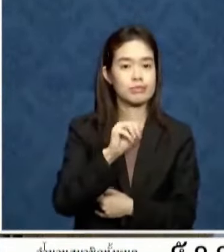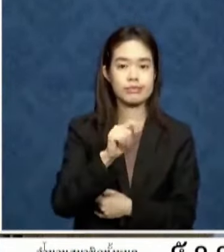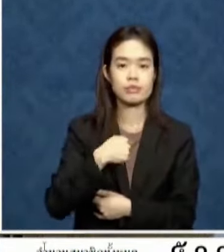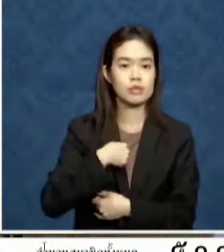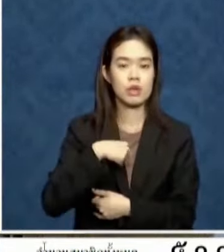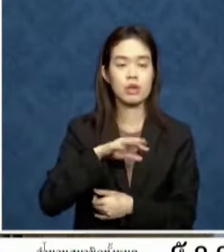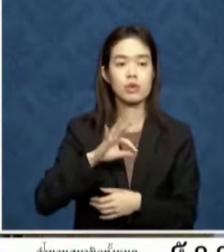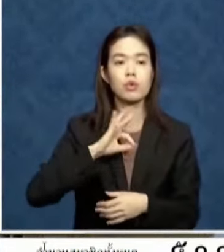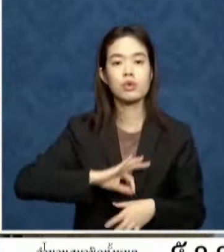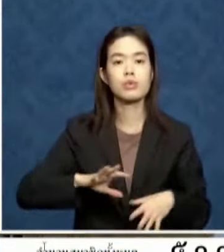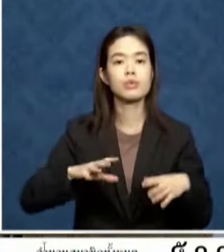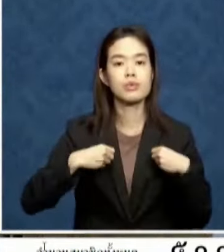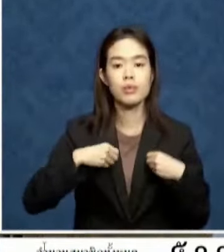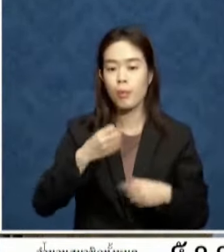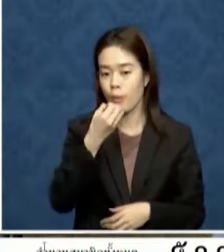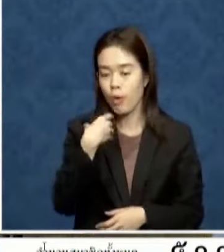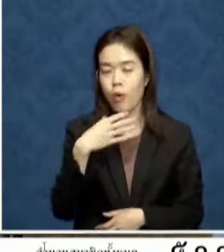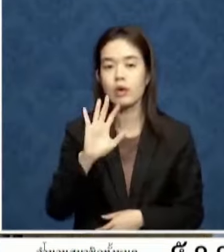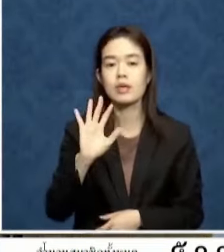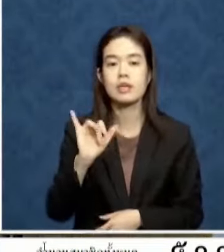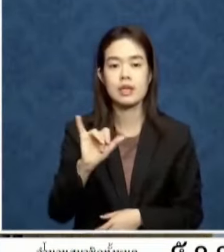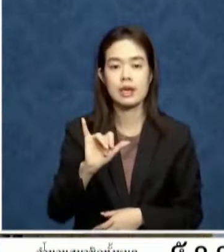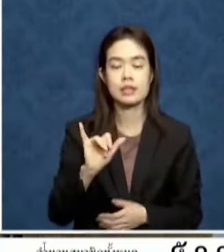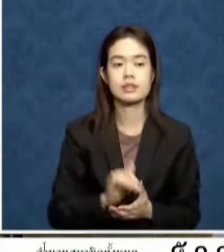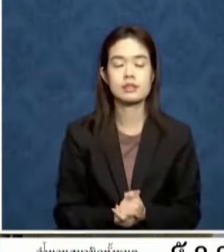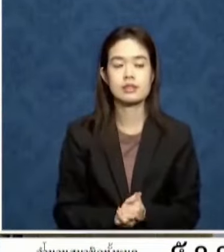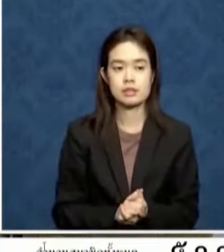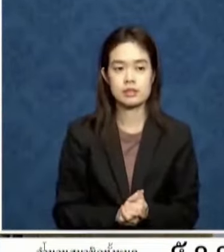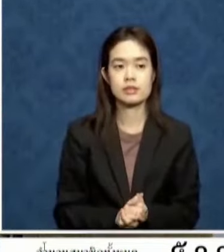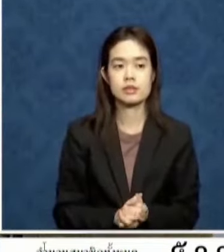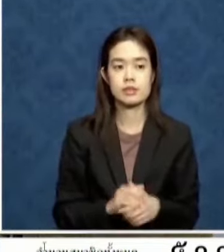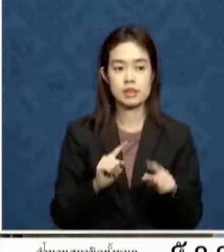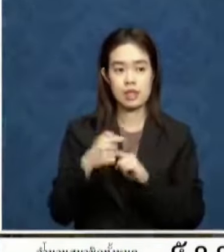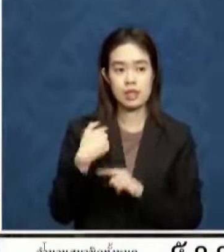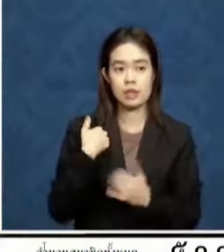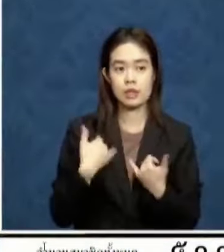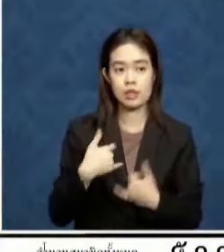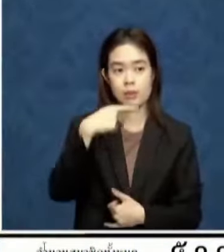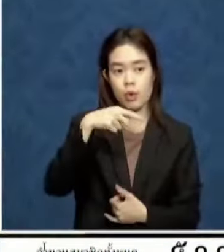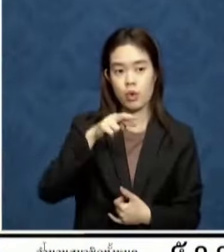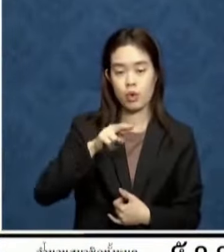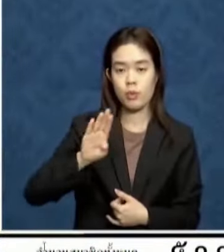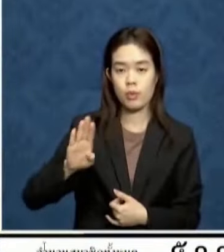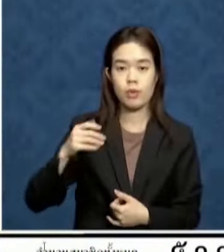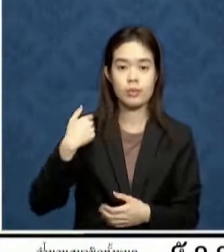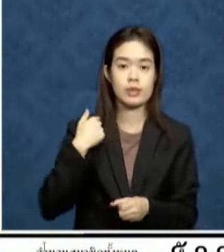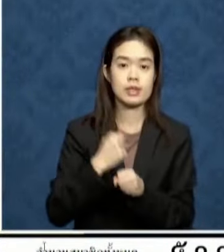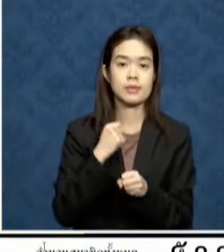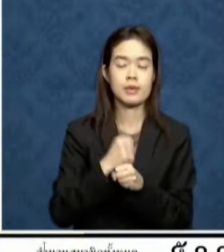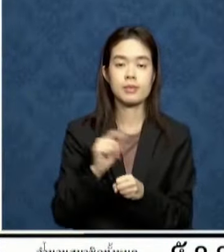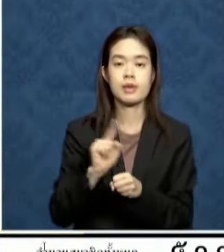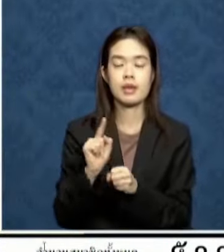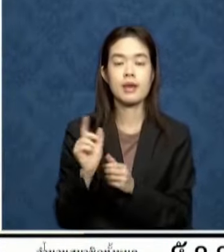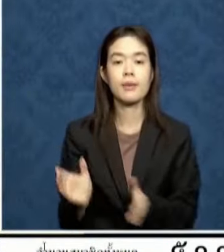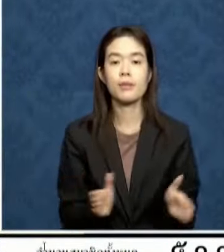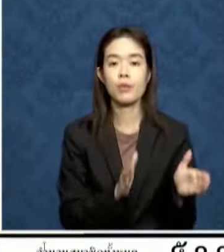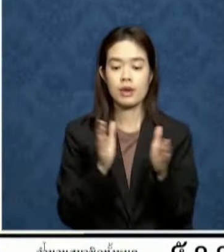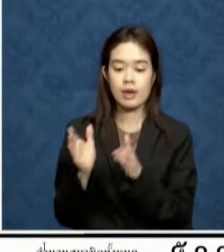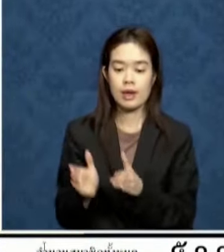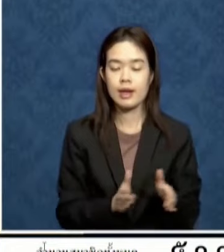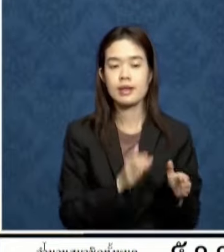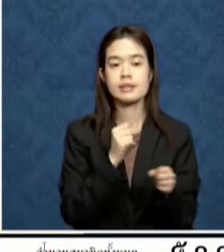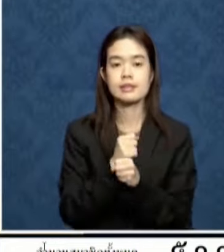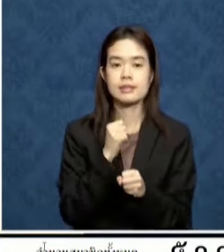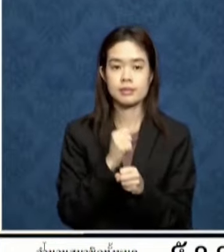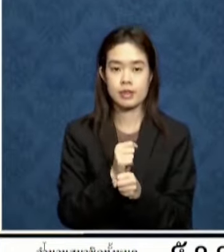แต่ท่านประธานครับเหตุผลที่พรบประชามตินั้นถูกดึงเข้ามามีความเชื่อมโยงกับกระบวนการจัดทำรัฐธรรมนูญฉบับใหม่อย่